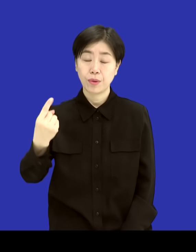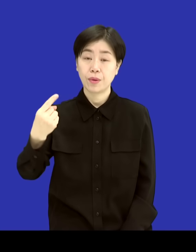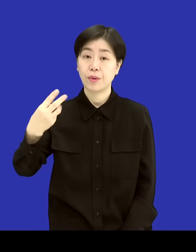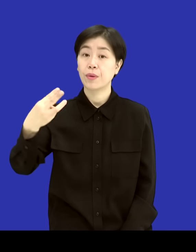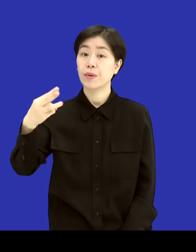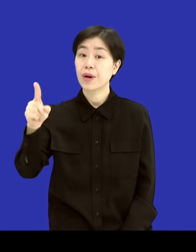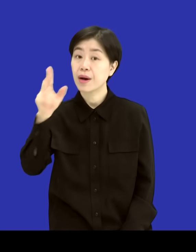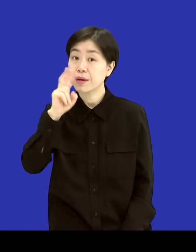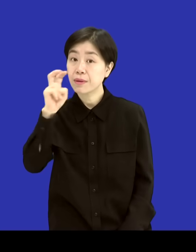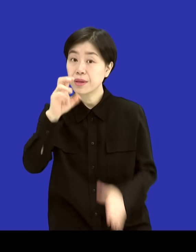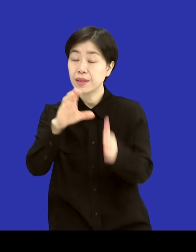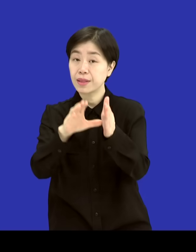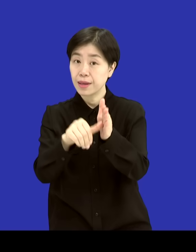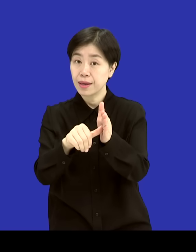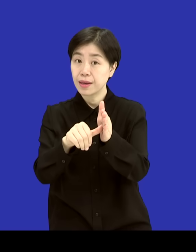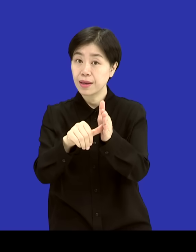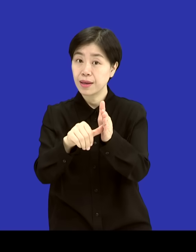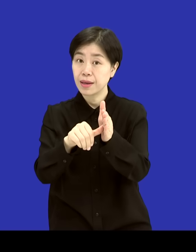푸치니에 대해서